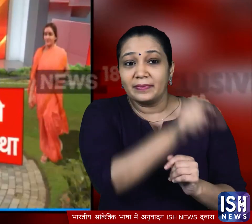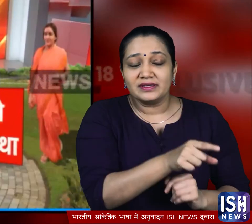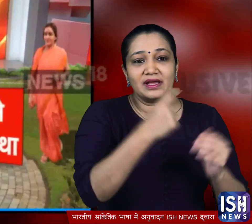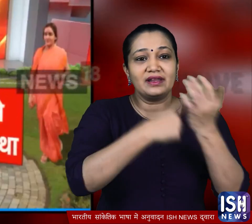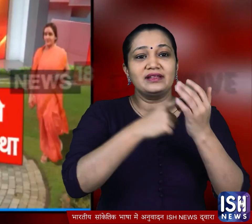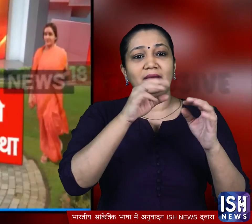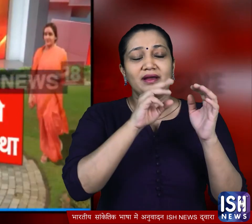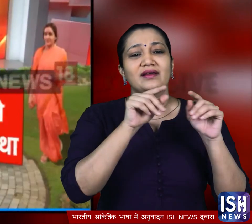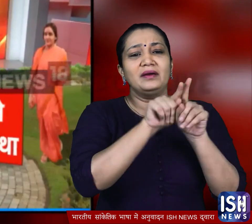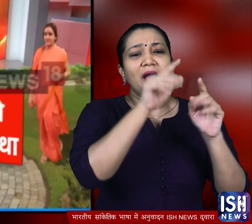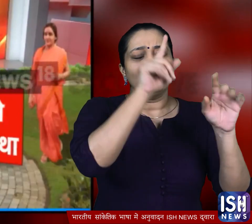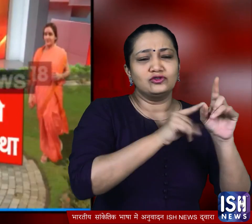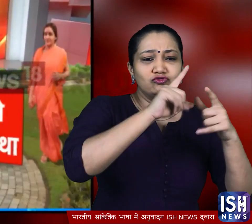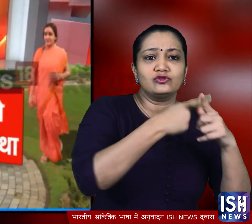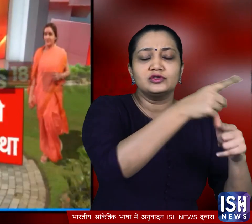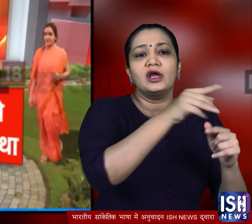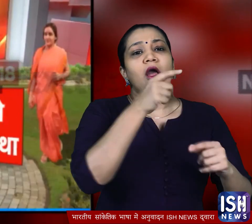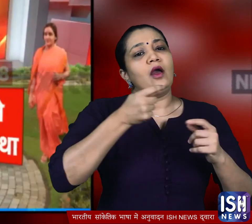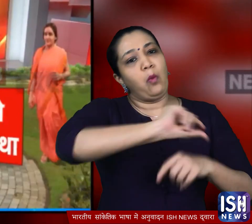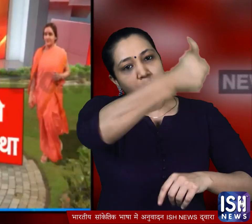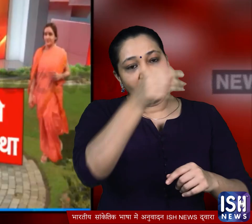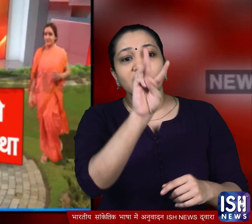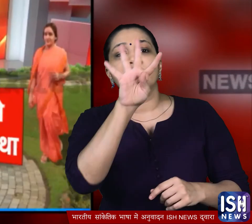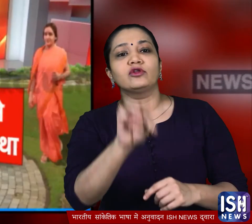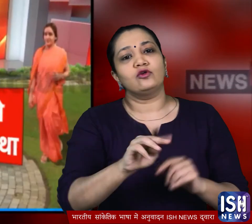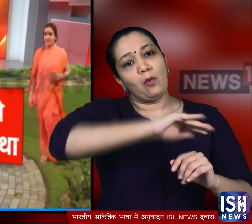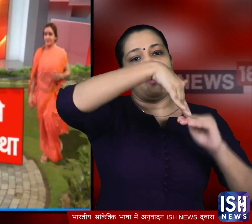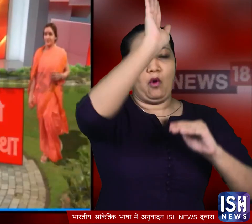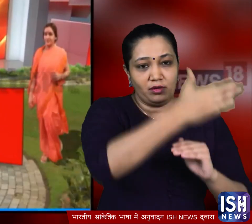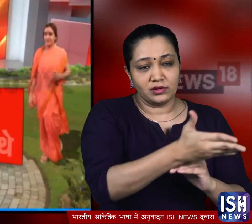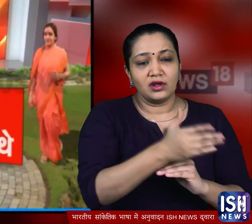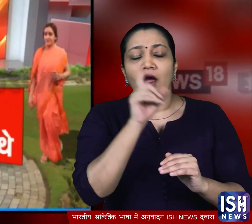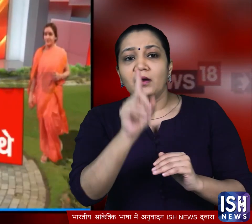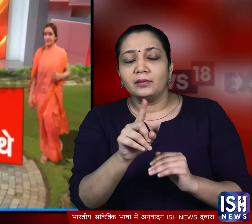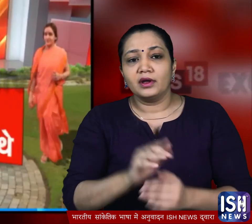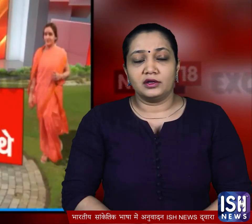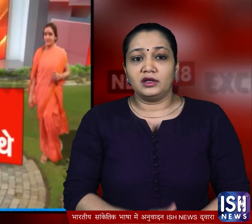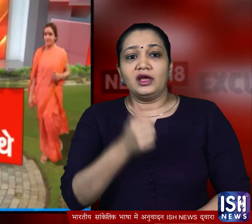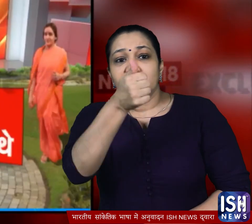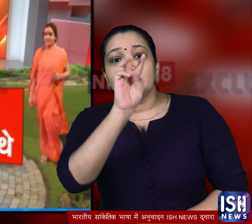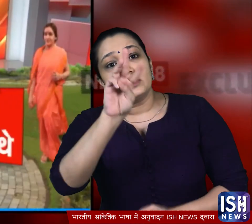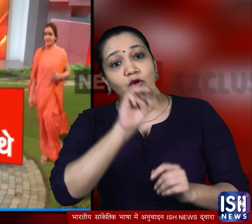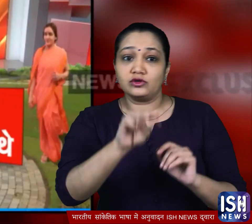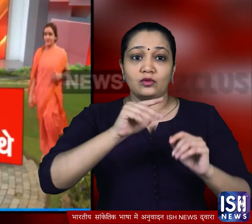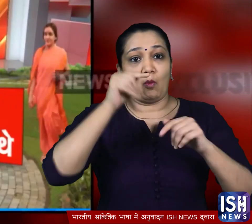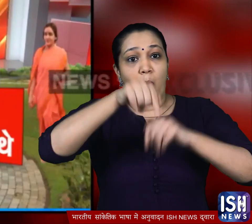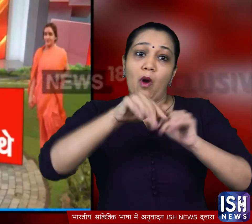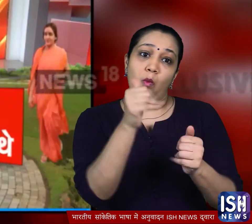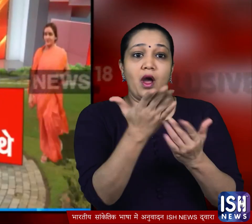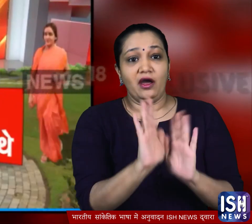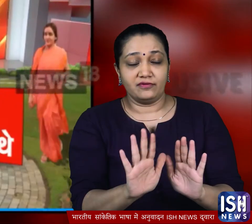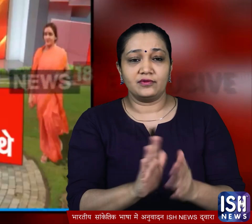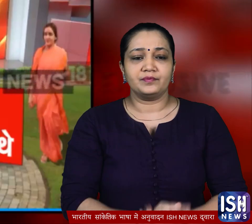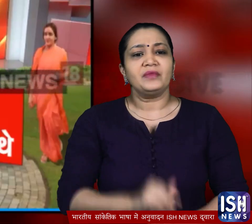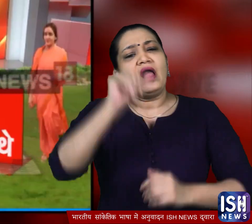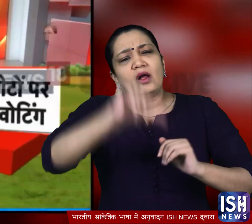उम्मीदवार रीता बहुगुणा जोशी से करीब 34,000 वोटों से हार गई थी। हालांकि हार के बाद भी उन्हें करीब 63,000 वोट मिले थे।